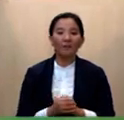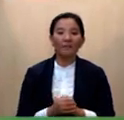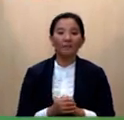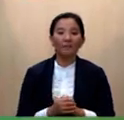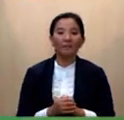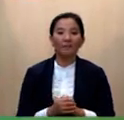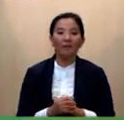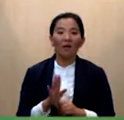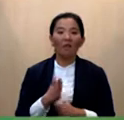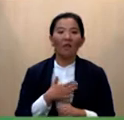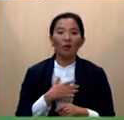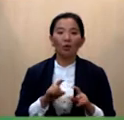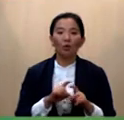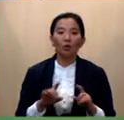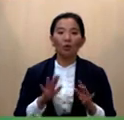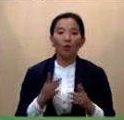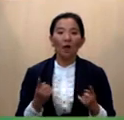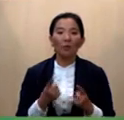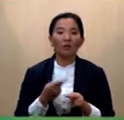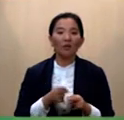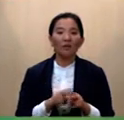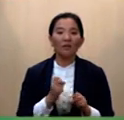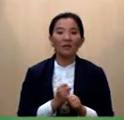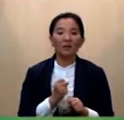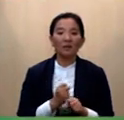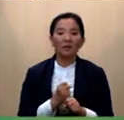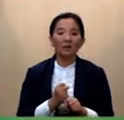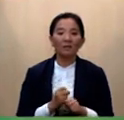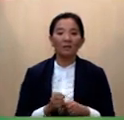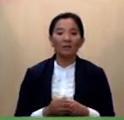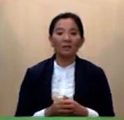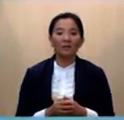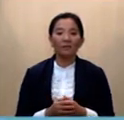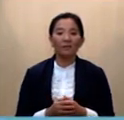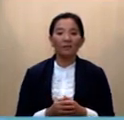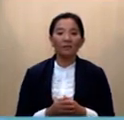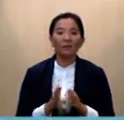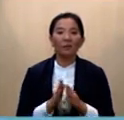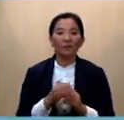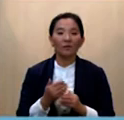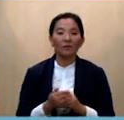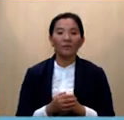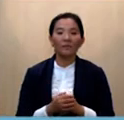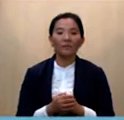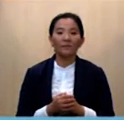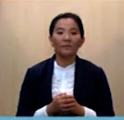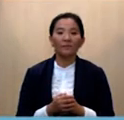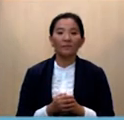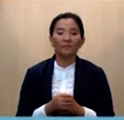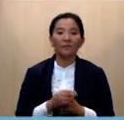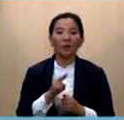в наших школьных случай обычно это делает don't он за эти прошу вас дон-дон